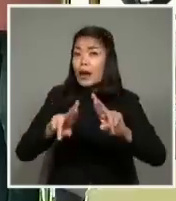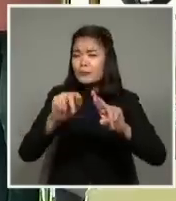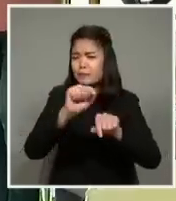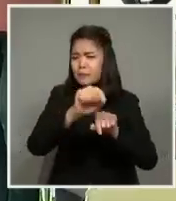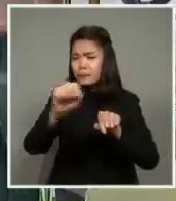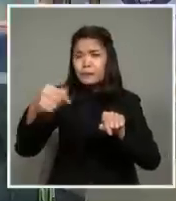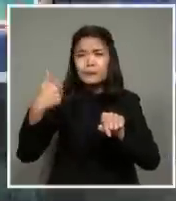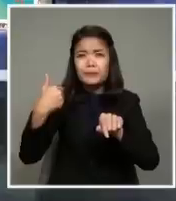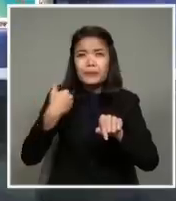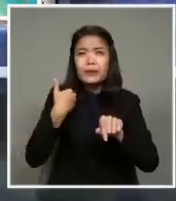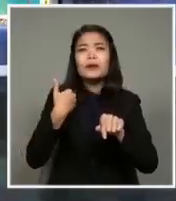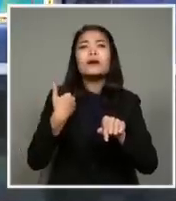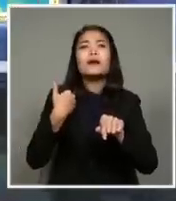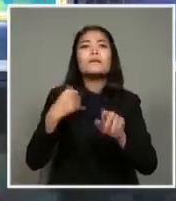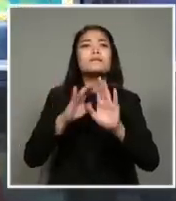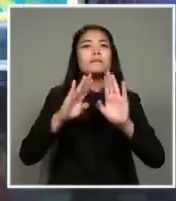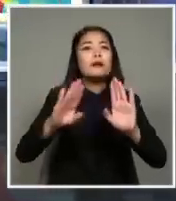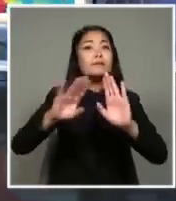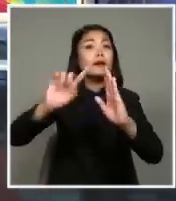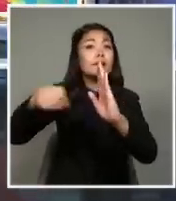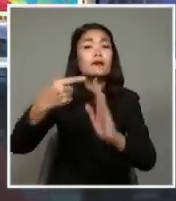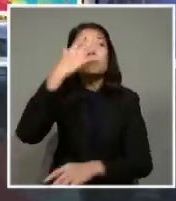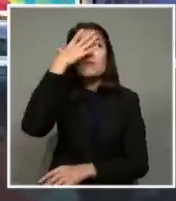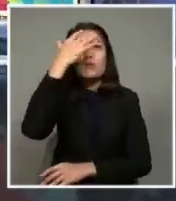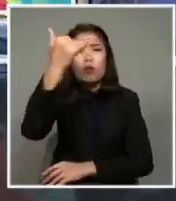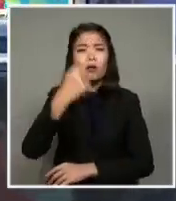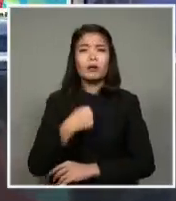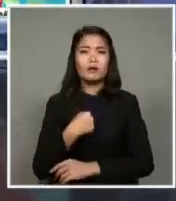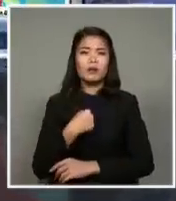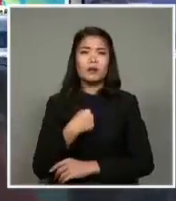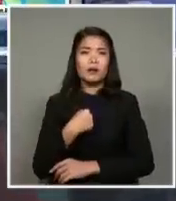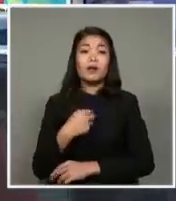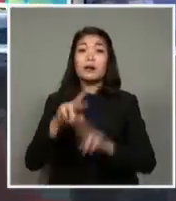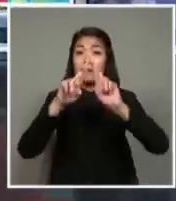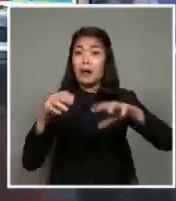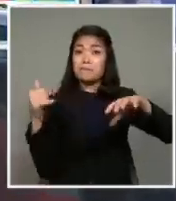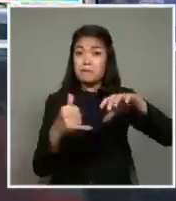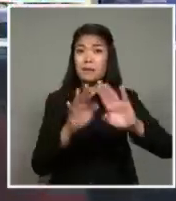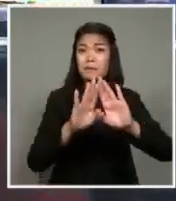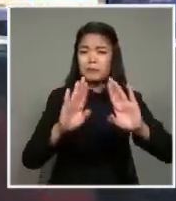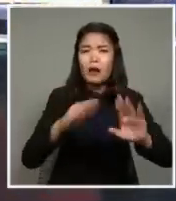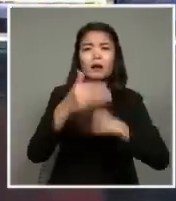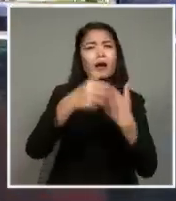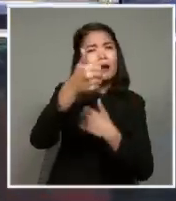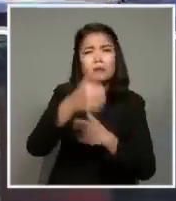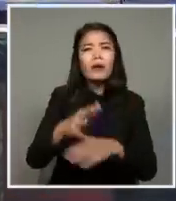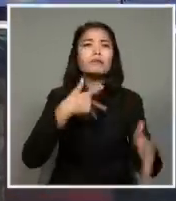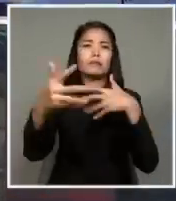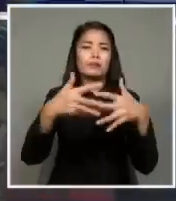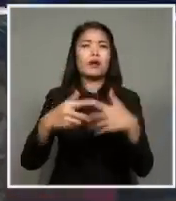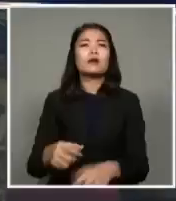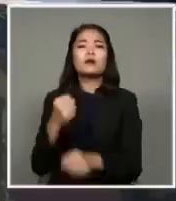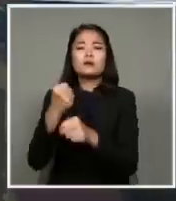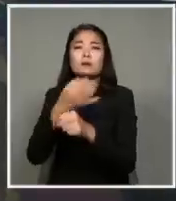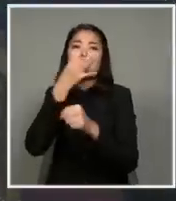แห่งนะคะที่เพิ่งจะเริ่มมาเปิดให้บริการเขาบอกว่าอย่างน้อยค่ะการออกมาเปิดร้านแม้จะขายได้บ้างไม่ได้บ้างก็ยังดีกว่าหยุดงานโดย